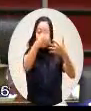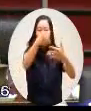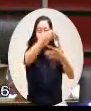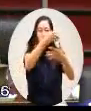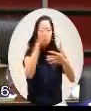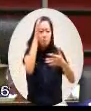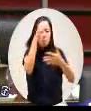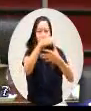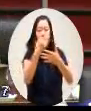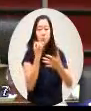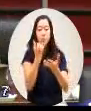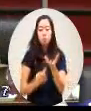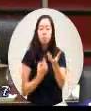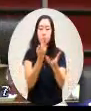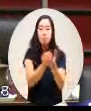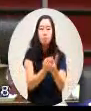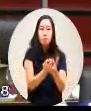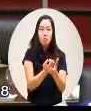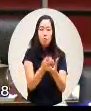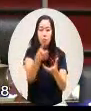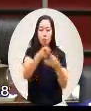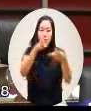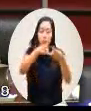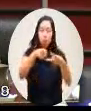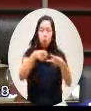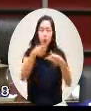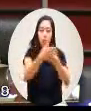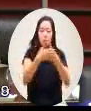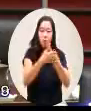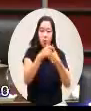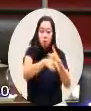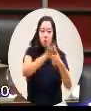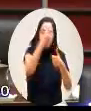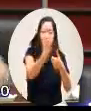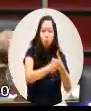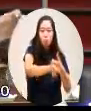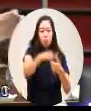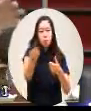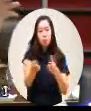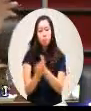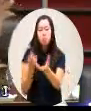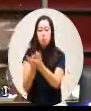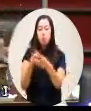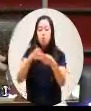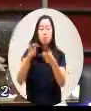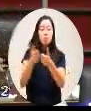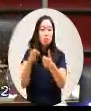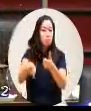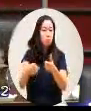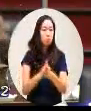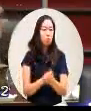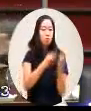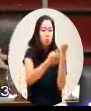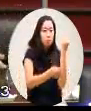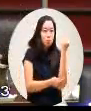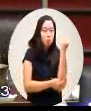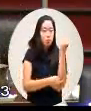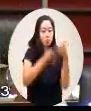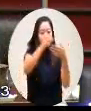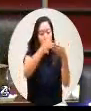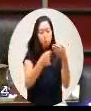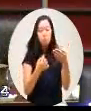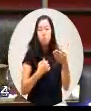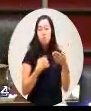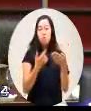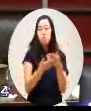一旦参加公布的人，既然佮加入工会，但是这法律上我无意见，